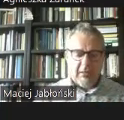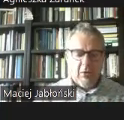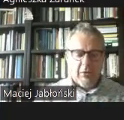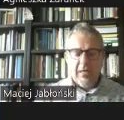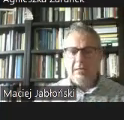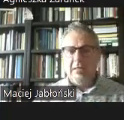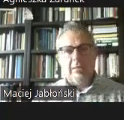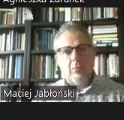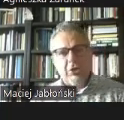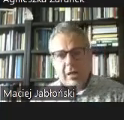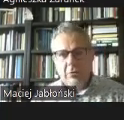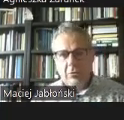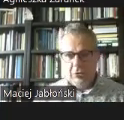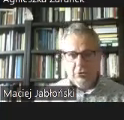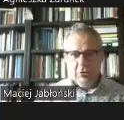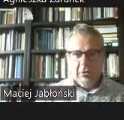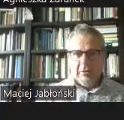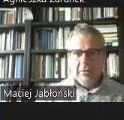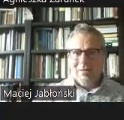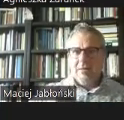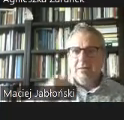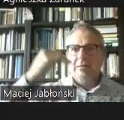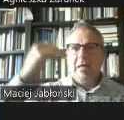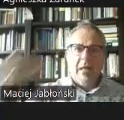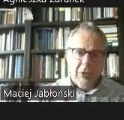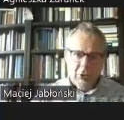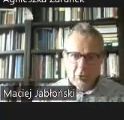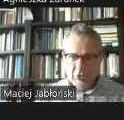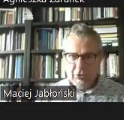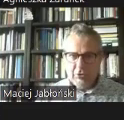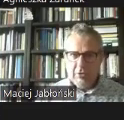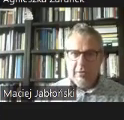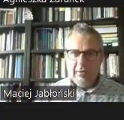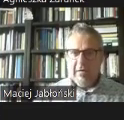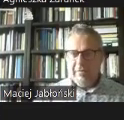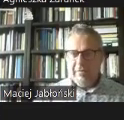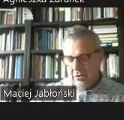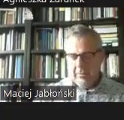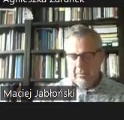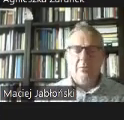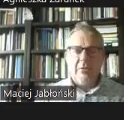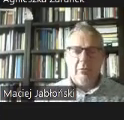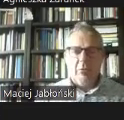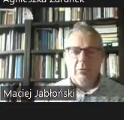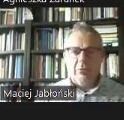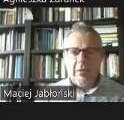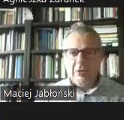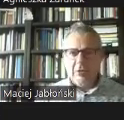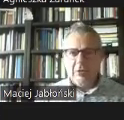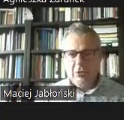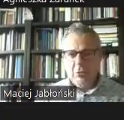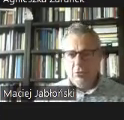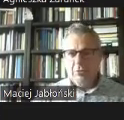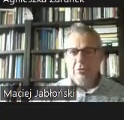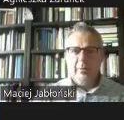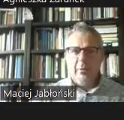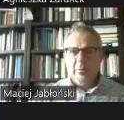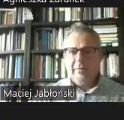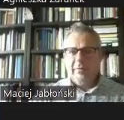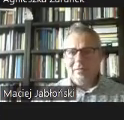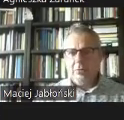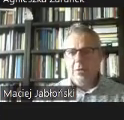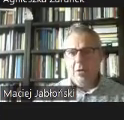takie kategorie jak niesamodzielność, tak, zależność, nawet jak gdzieś tam jakby tą ową zależność naszych uczniów